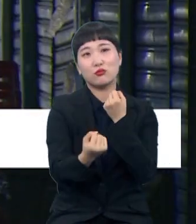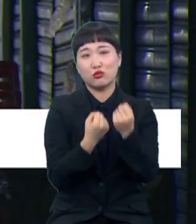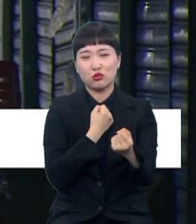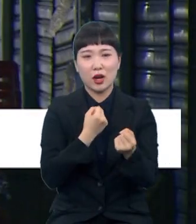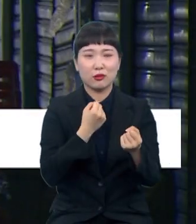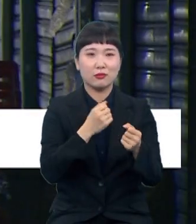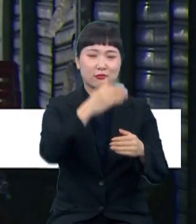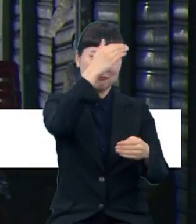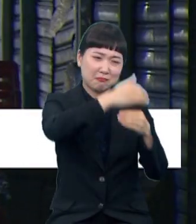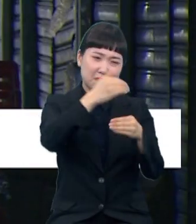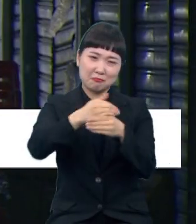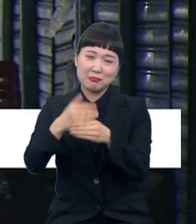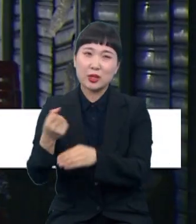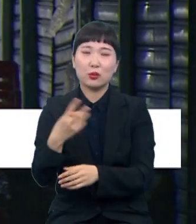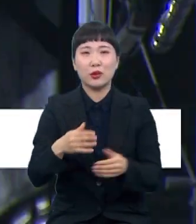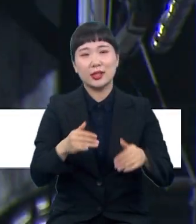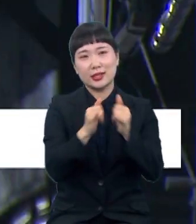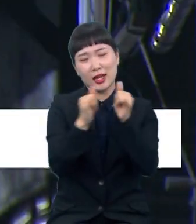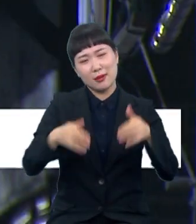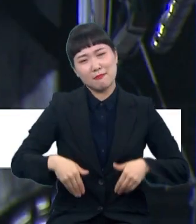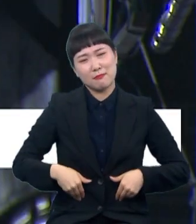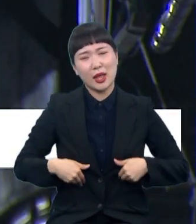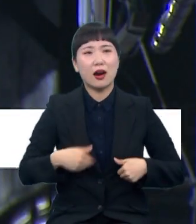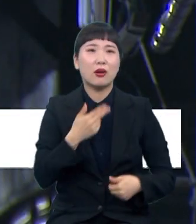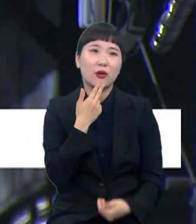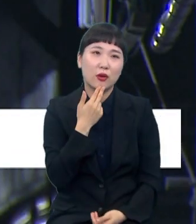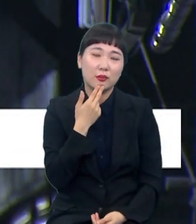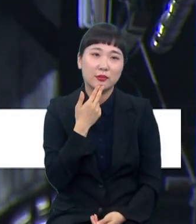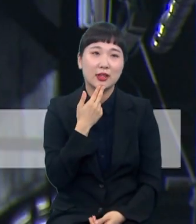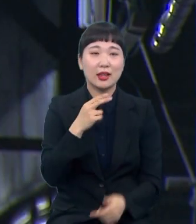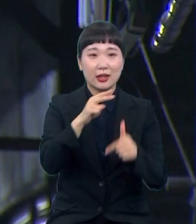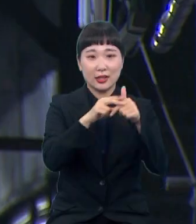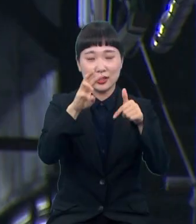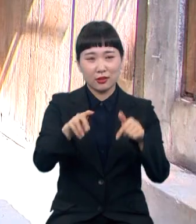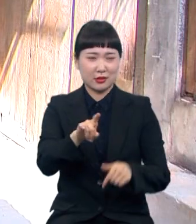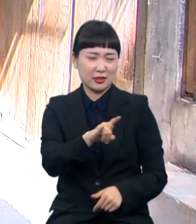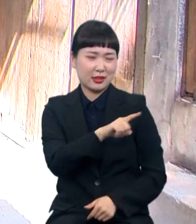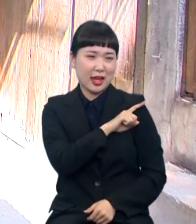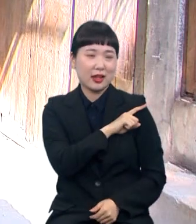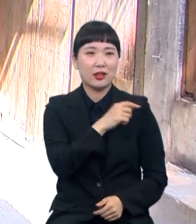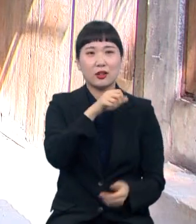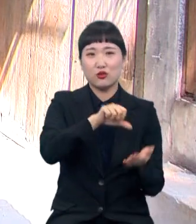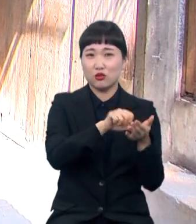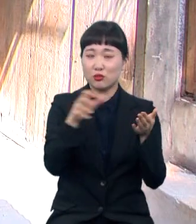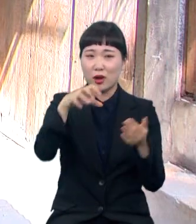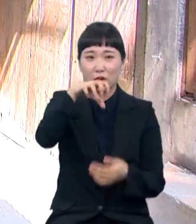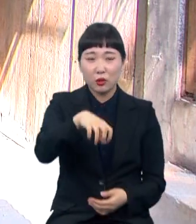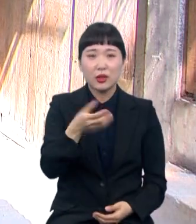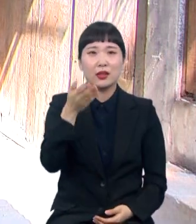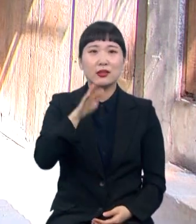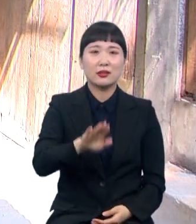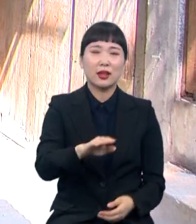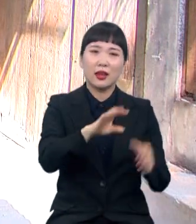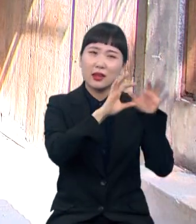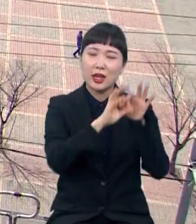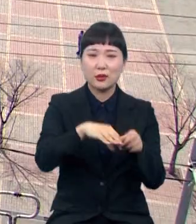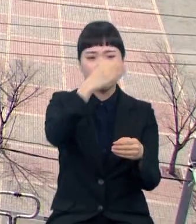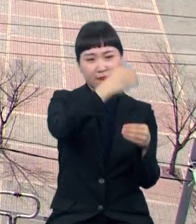수 없습니다. 한때 인천 최고의 상권이자 동인천역 초역세권을 갖췄지만 사실상 개점 휴업